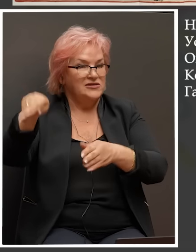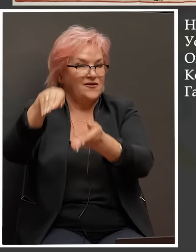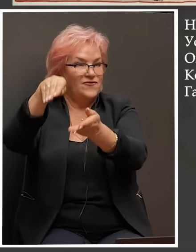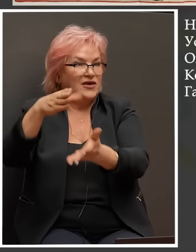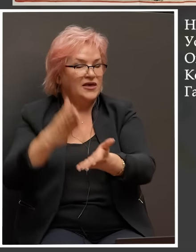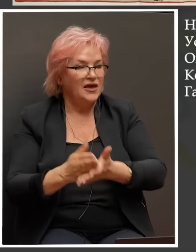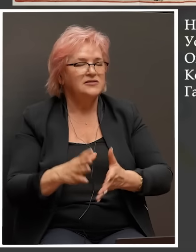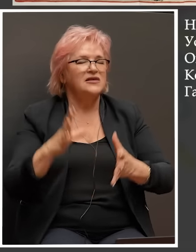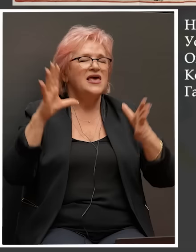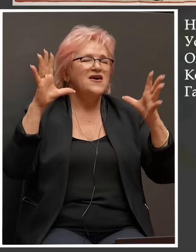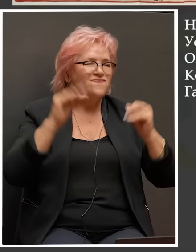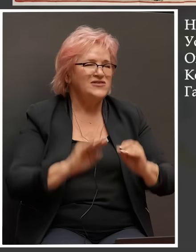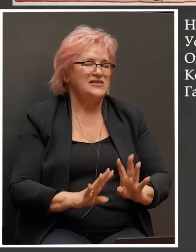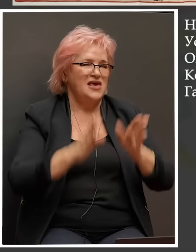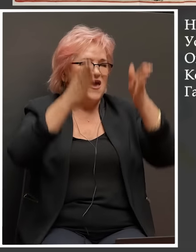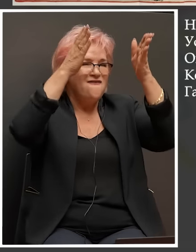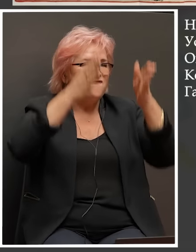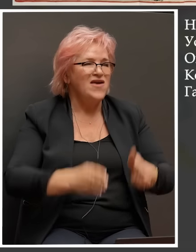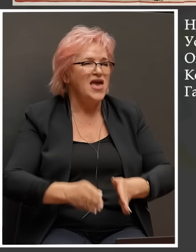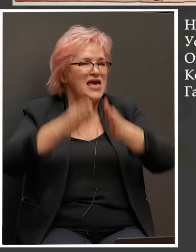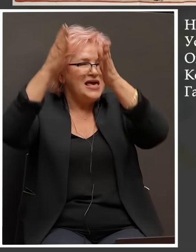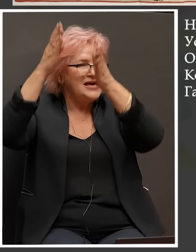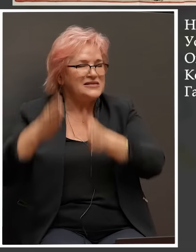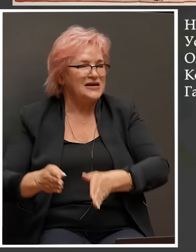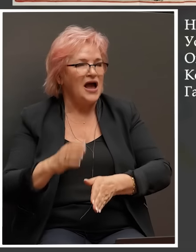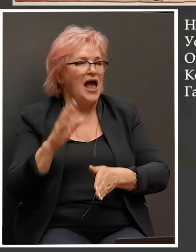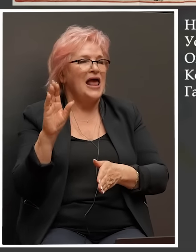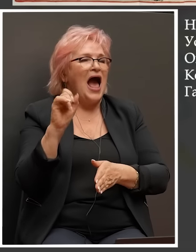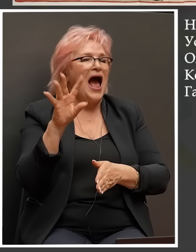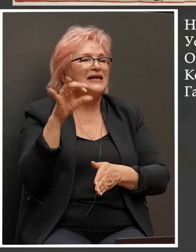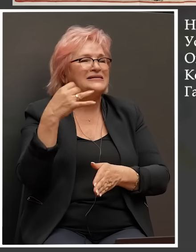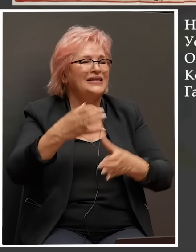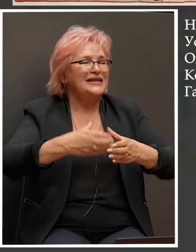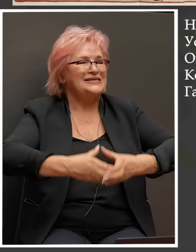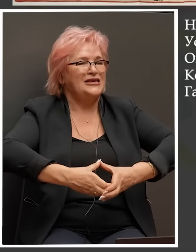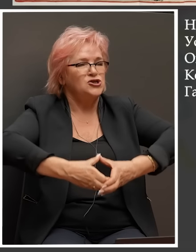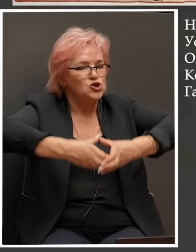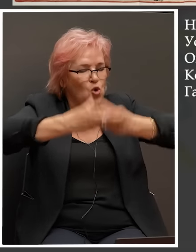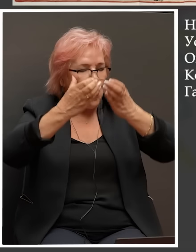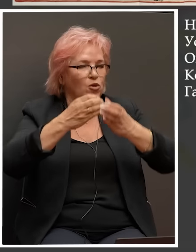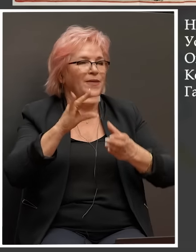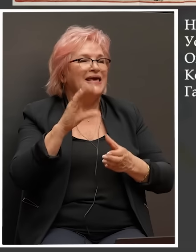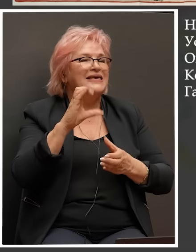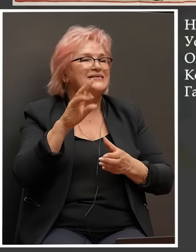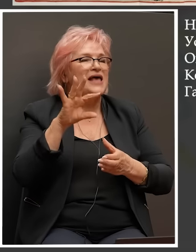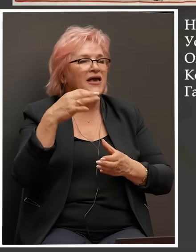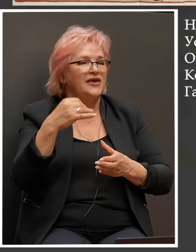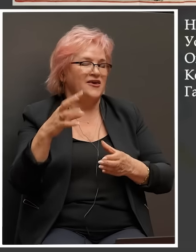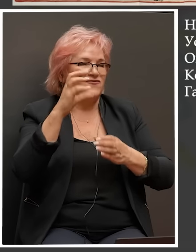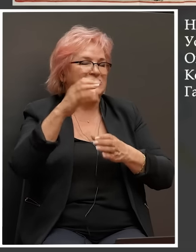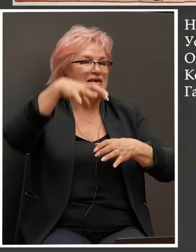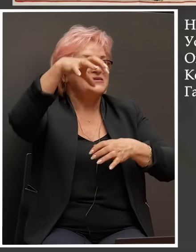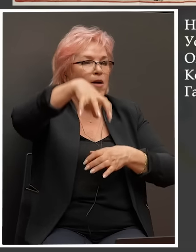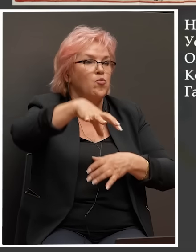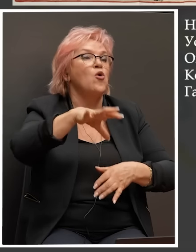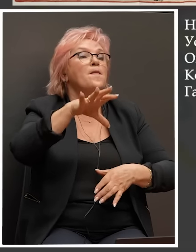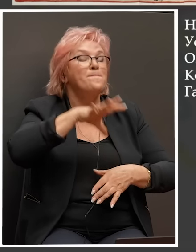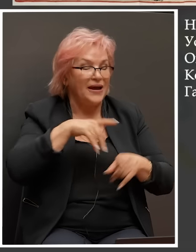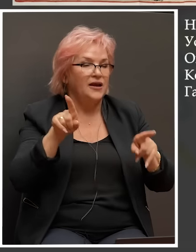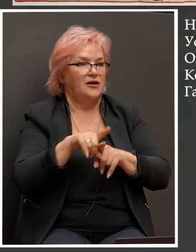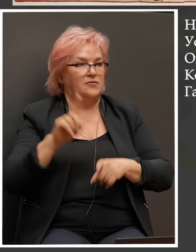Соответственно, все вертикальные конструкции, которые вы знаете, включая Александрийский столб и портики Исаакиевского собора, были поставлены